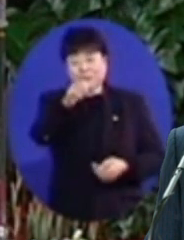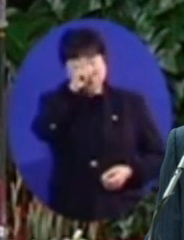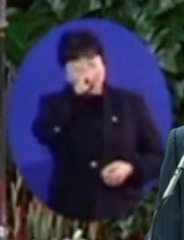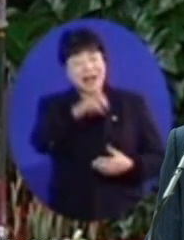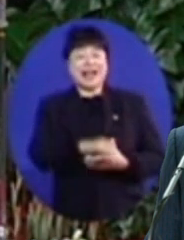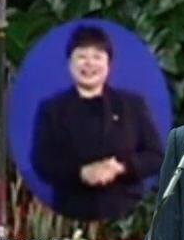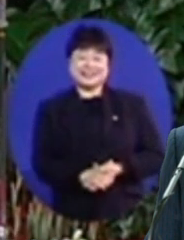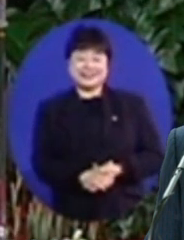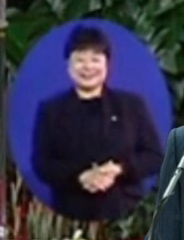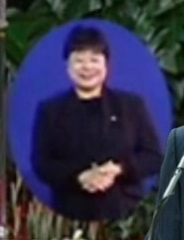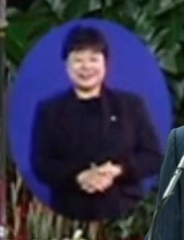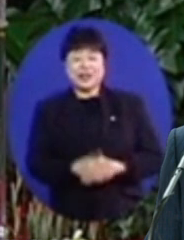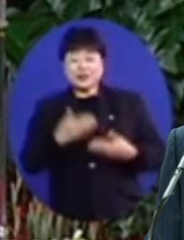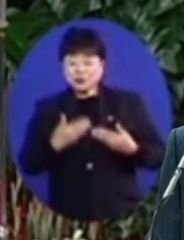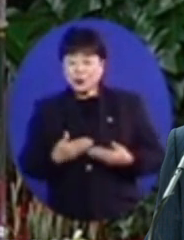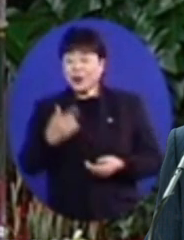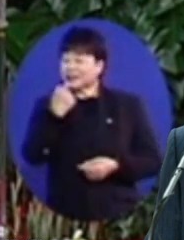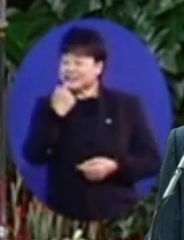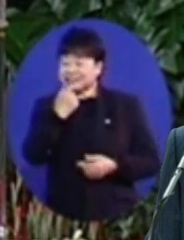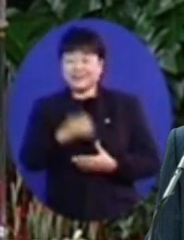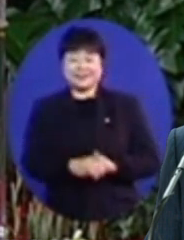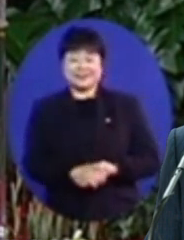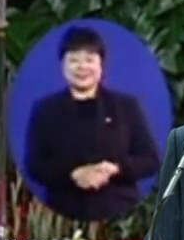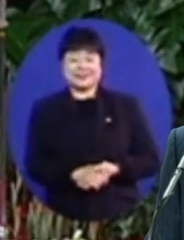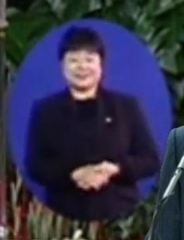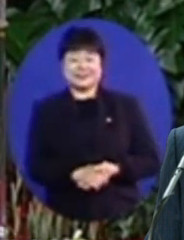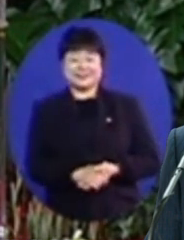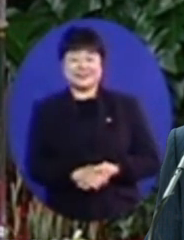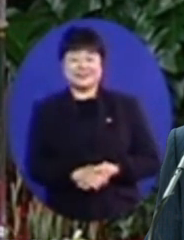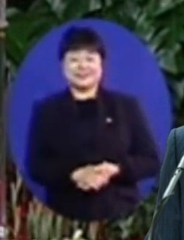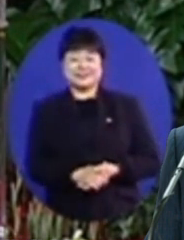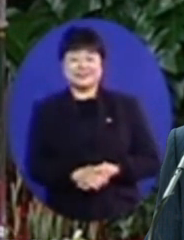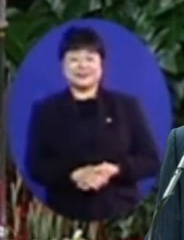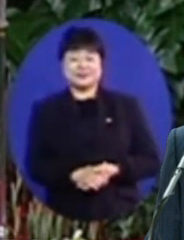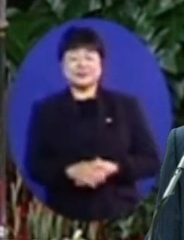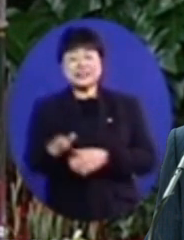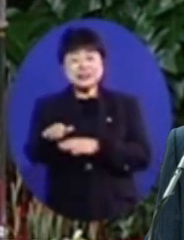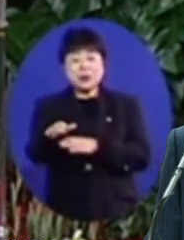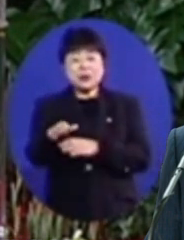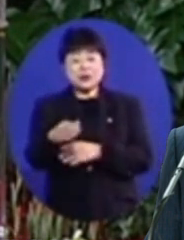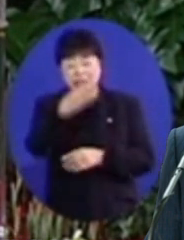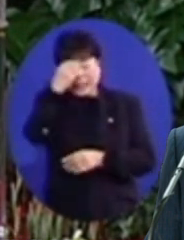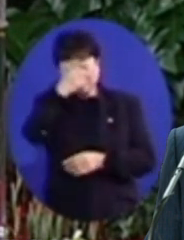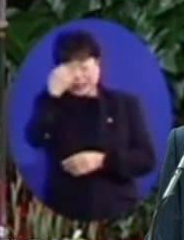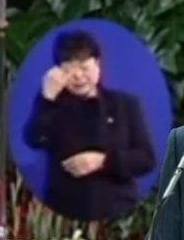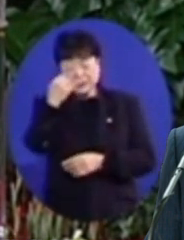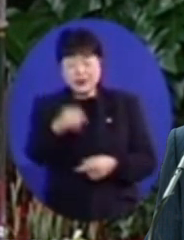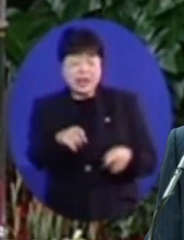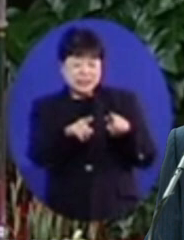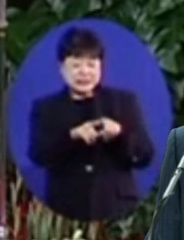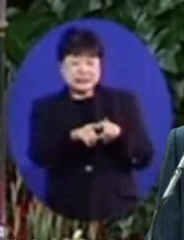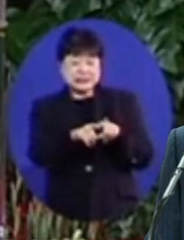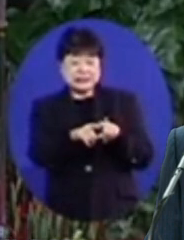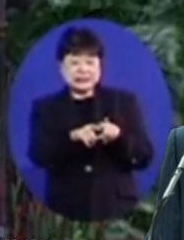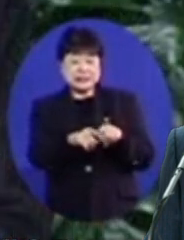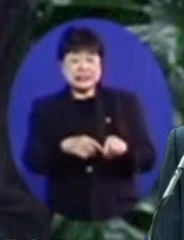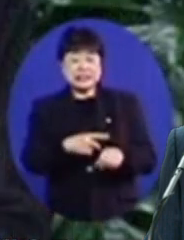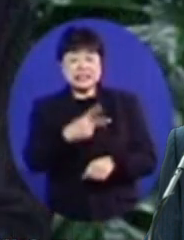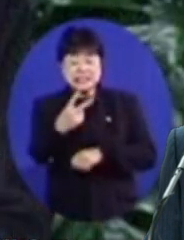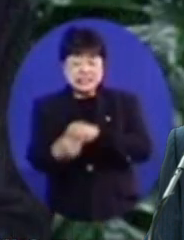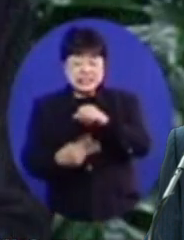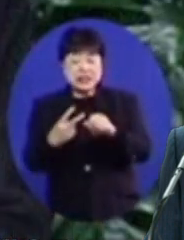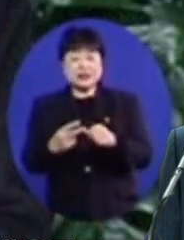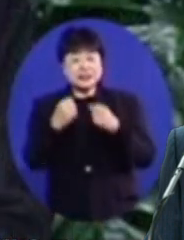좋습니다 조용한 거 싫습니다 그 시골에서 할아버지 할머니 모시고 2년을 내가